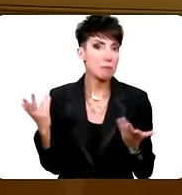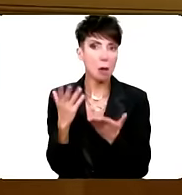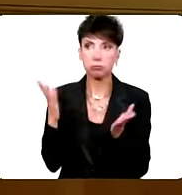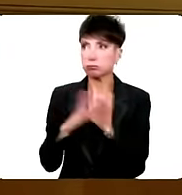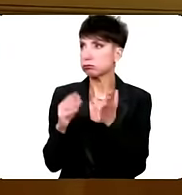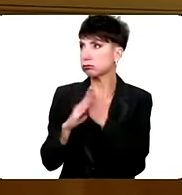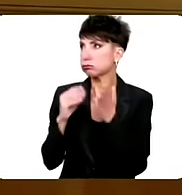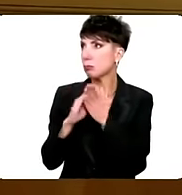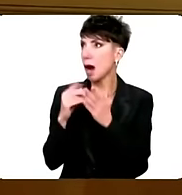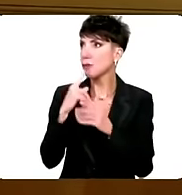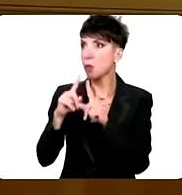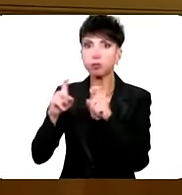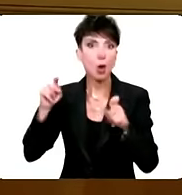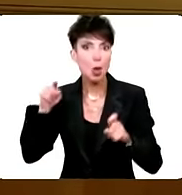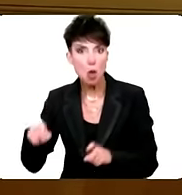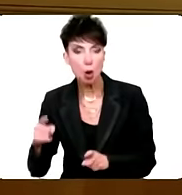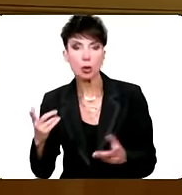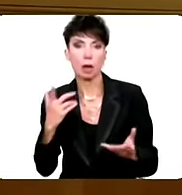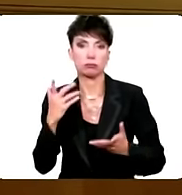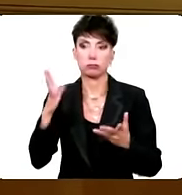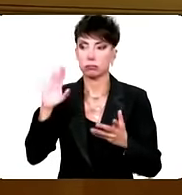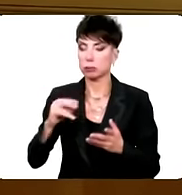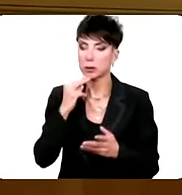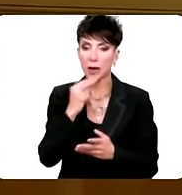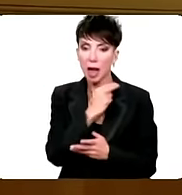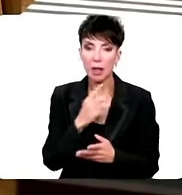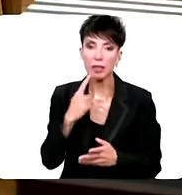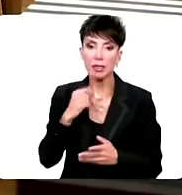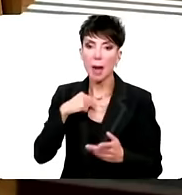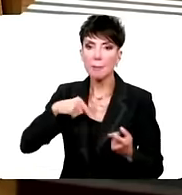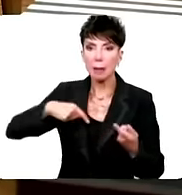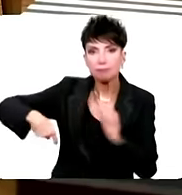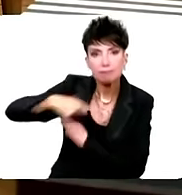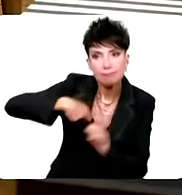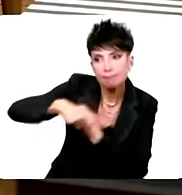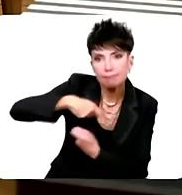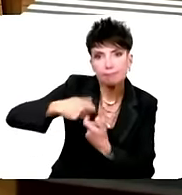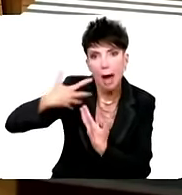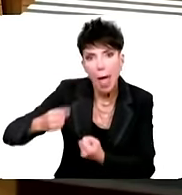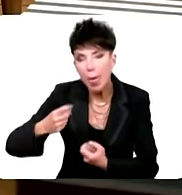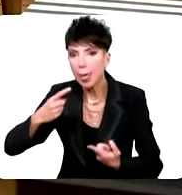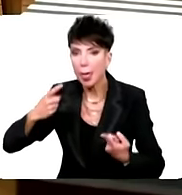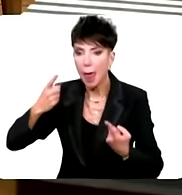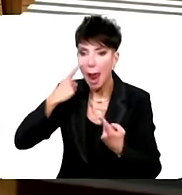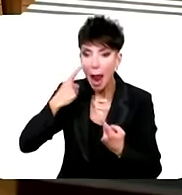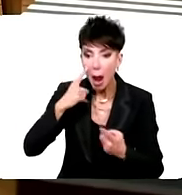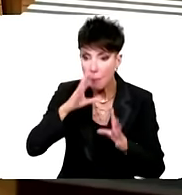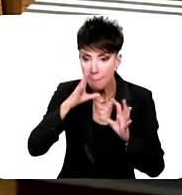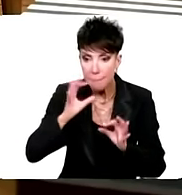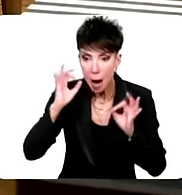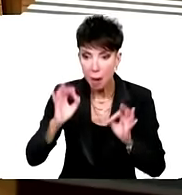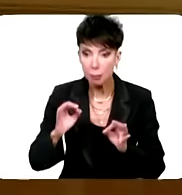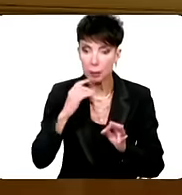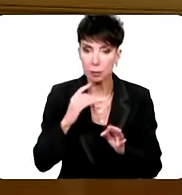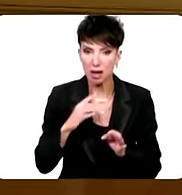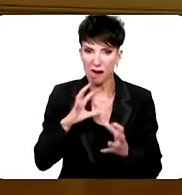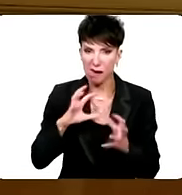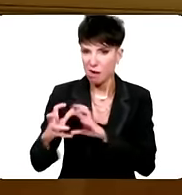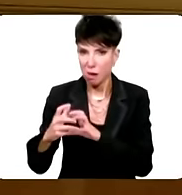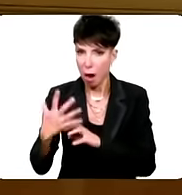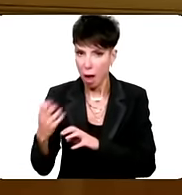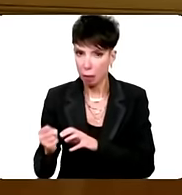των προϊόντων ταχείας κυκλοφορίας, εκεί που μπορεί να ξέρουμε πραγματικά ότι μπορεί να υπάρχουν ακόμα στρεβλώσεις οι οποίες